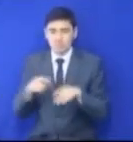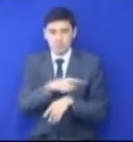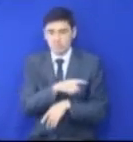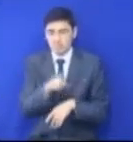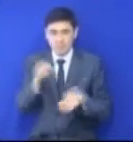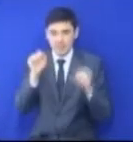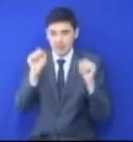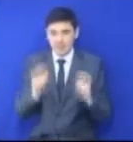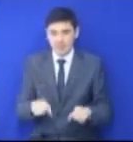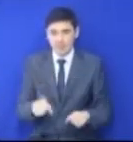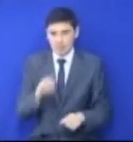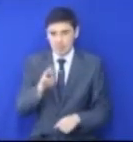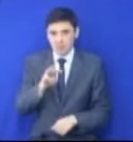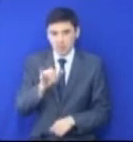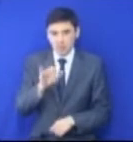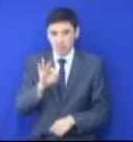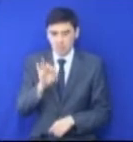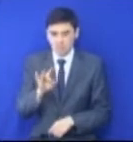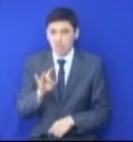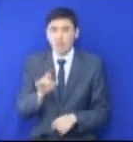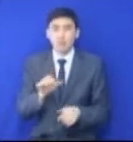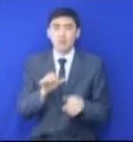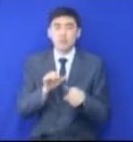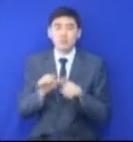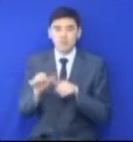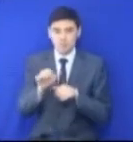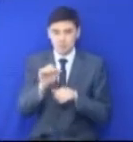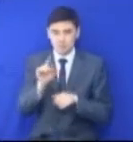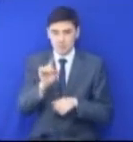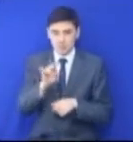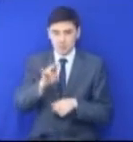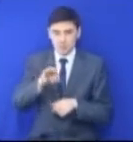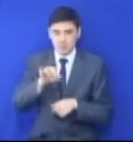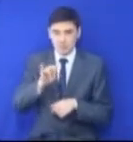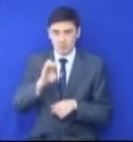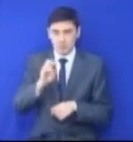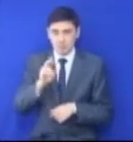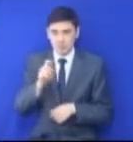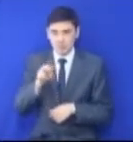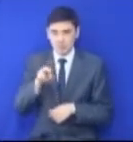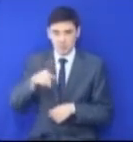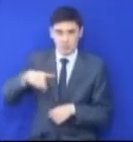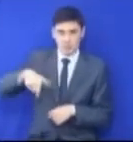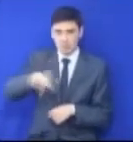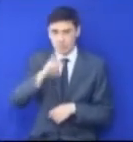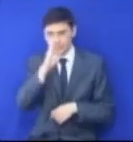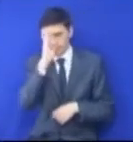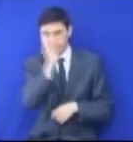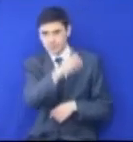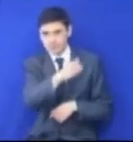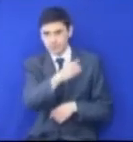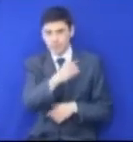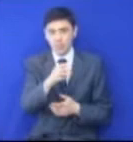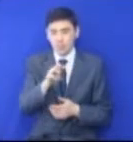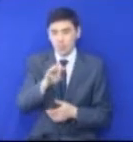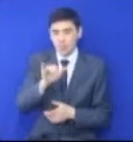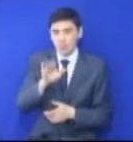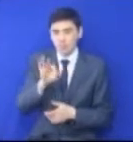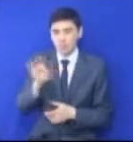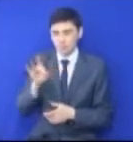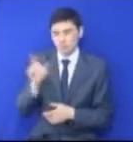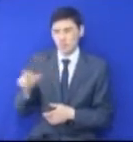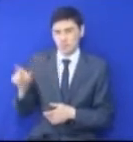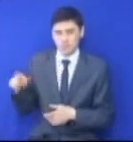и, конечно, мусора вот особенно на выезде из города. Но это в основном, наверное, мусор от